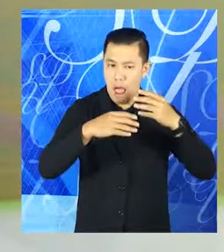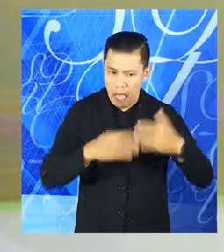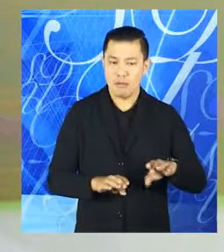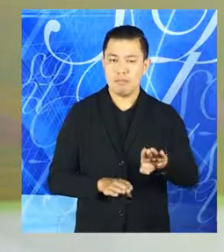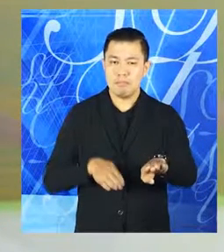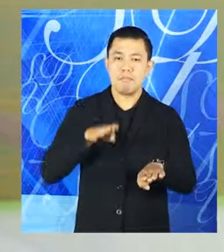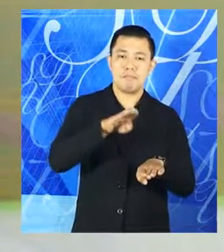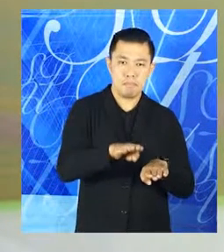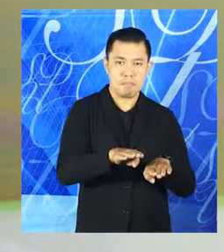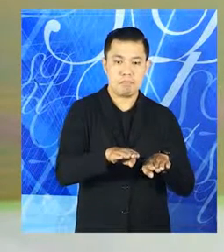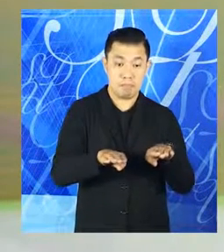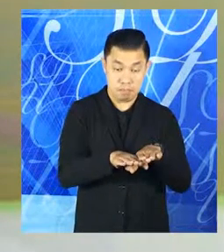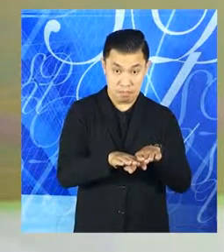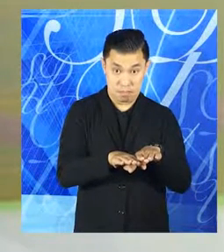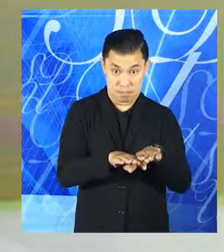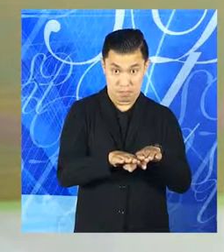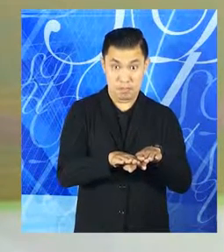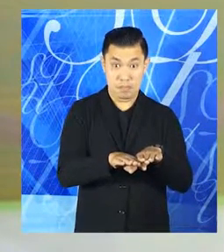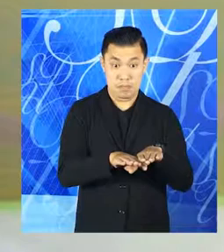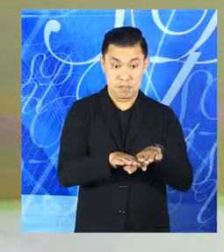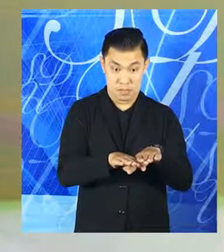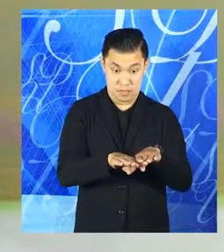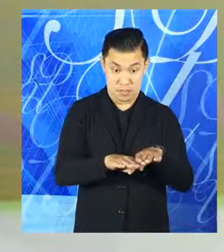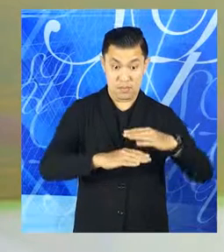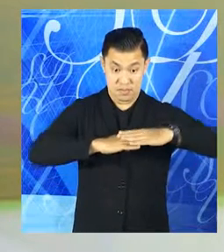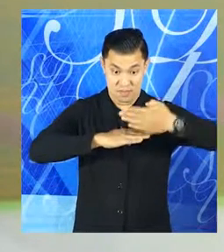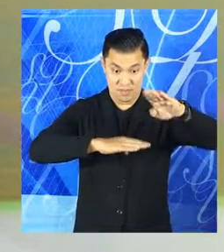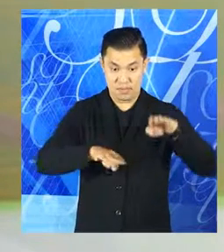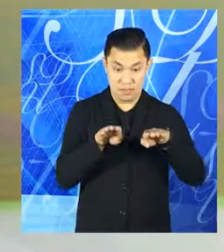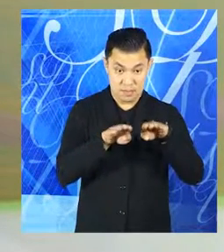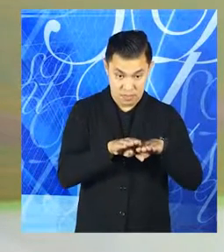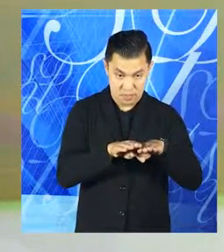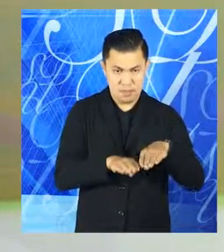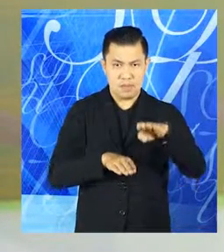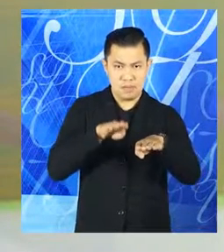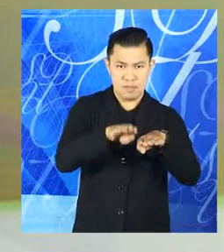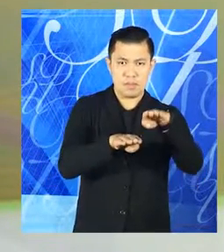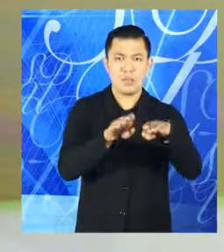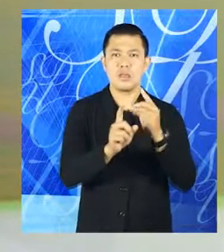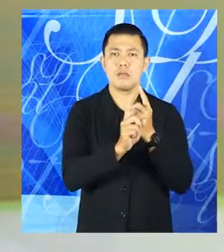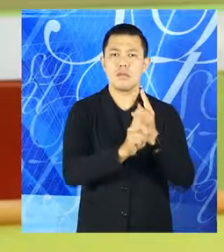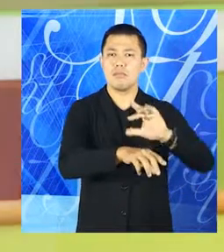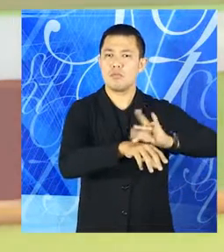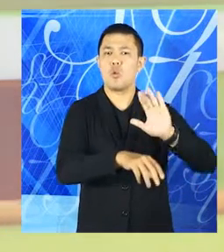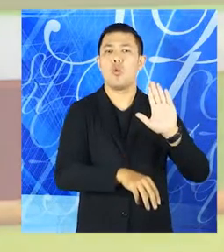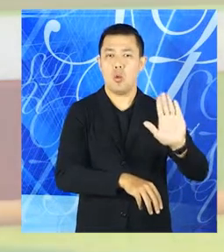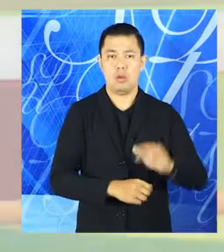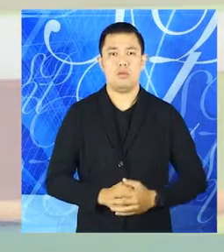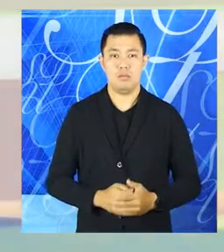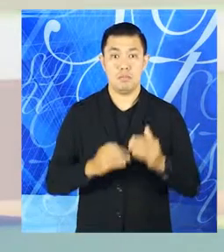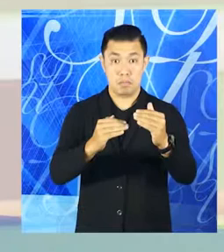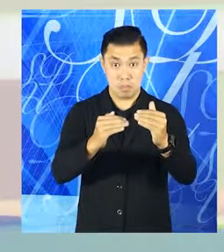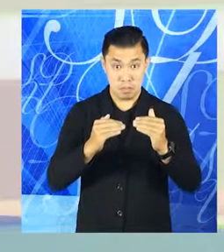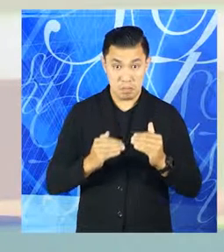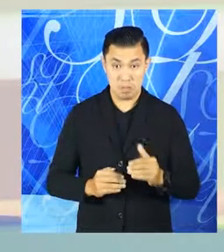าทั้งสองข้างชิดที่ขอบบันไดจึงเดินขึ้นได้ตามปกติต่อไปเป็น